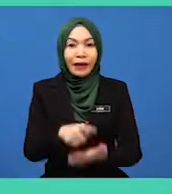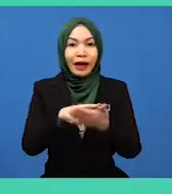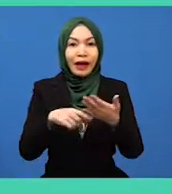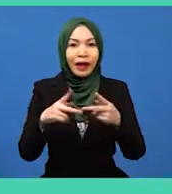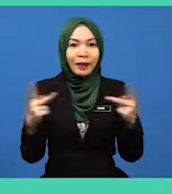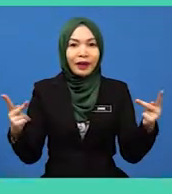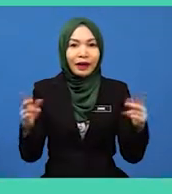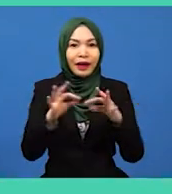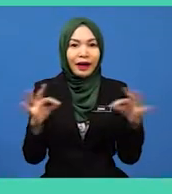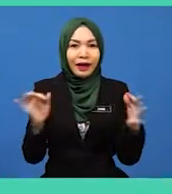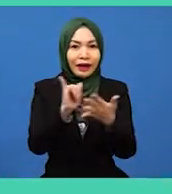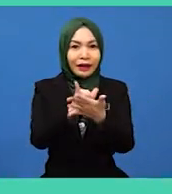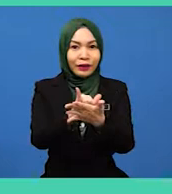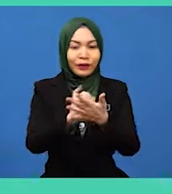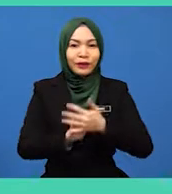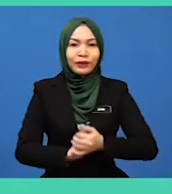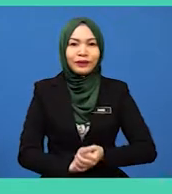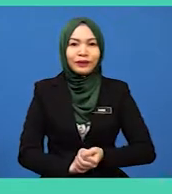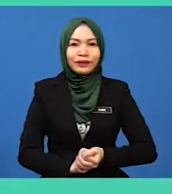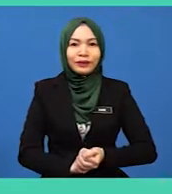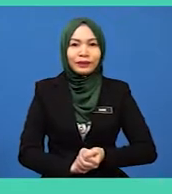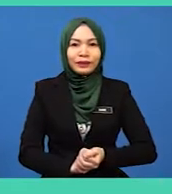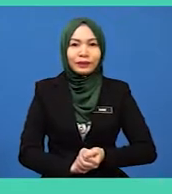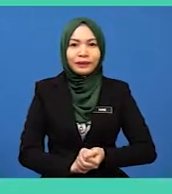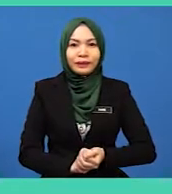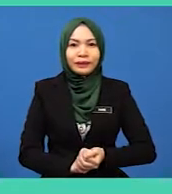Apakah ayat seruan tersebut?